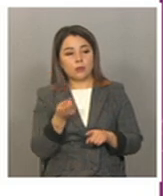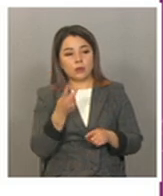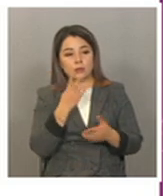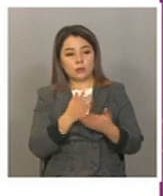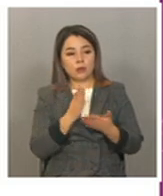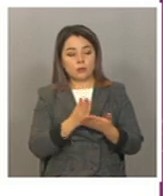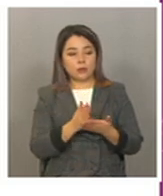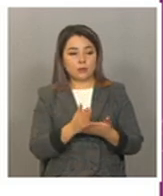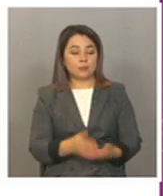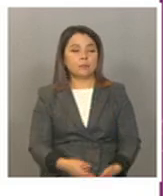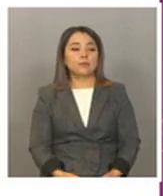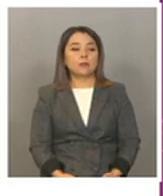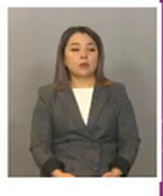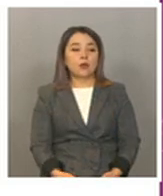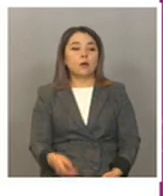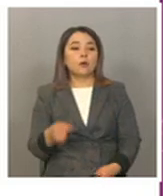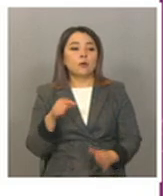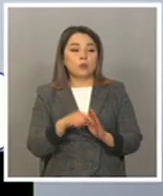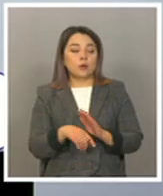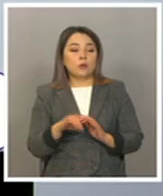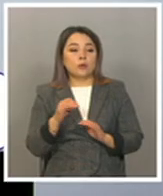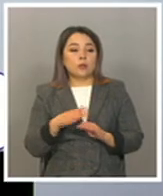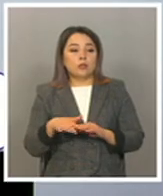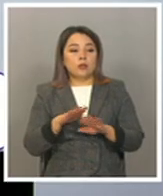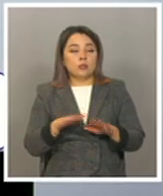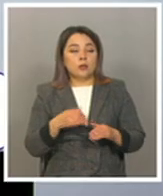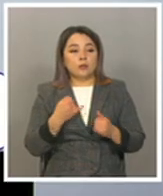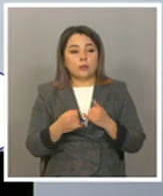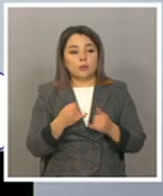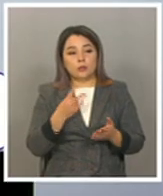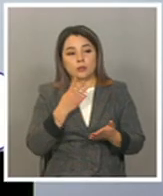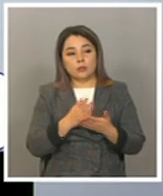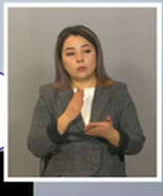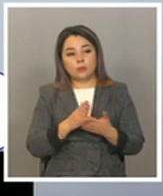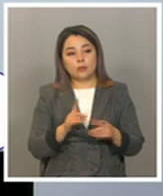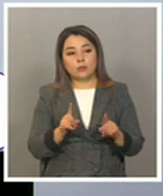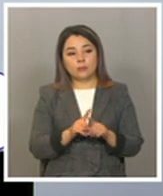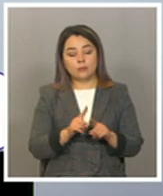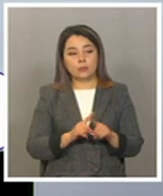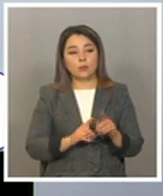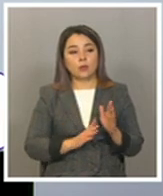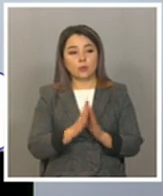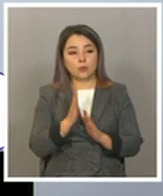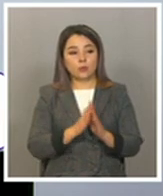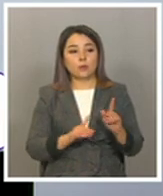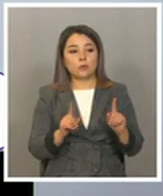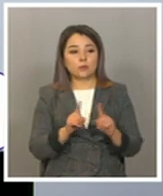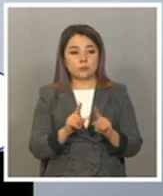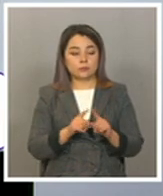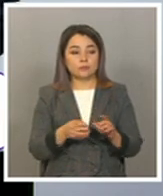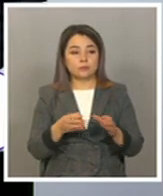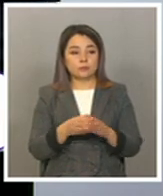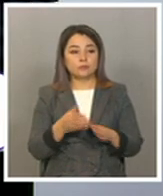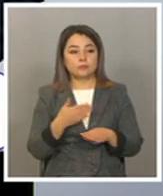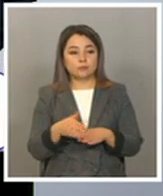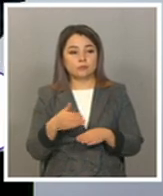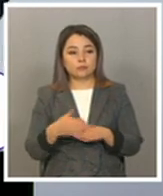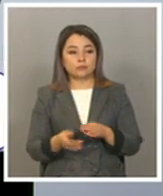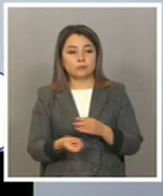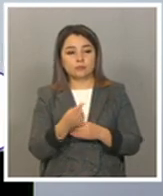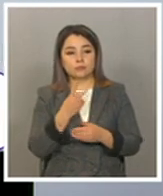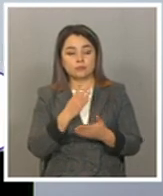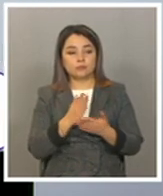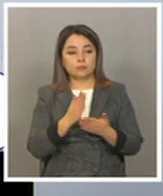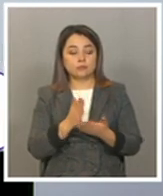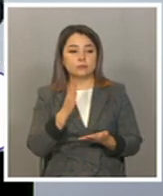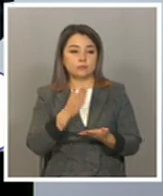отырмыз. Ал енді одан оңтүстікке қарай сарғыш топырақ, онда көріп отырғаныңыздай өсімдік жамылғысы бірте-бірте пайда бола бастады. Ол тікелей